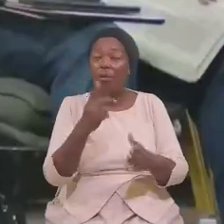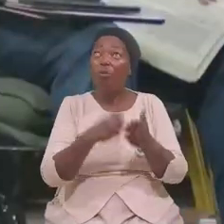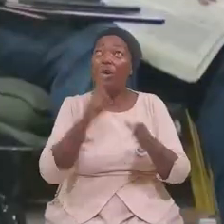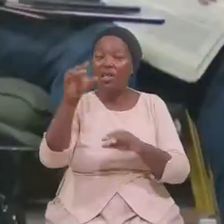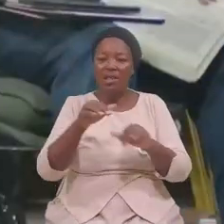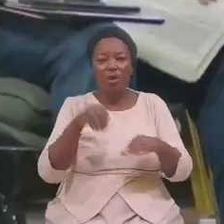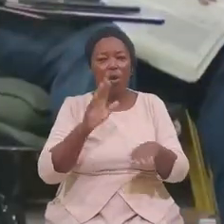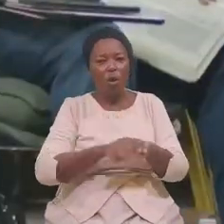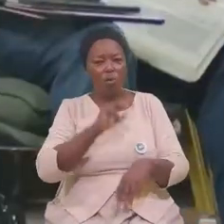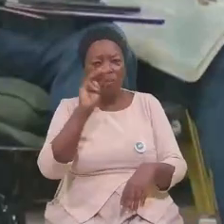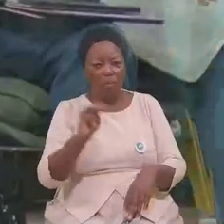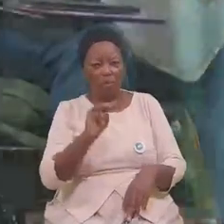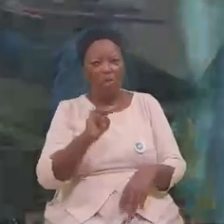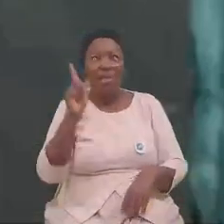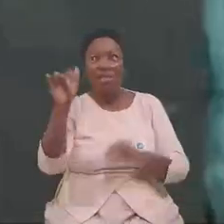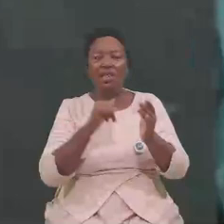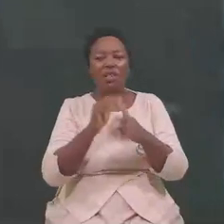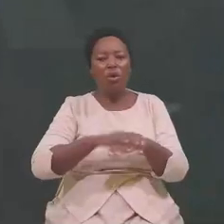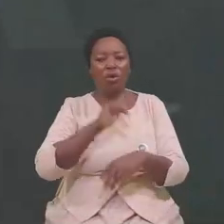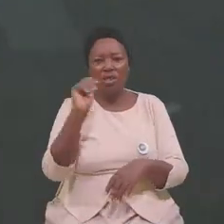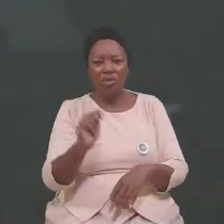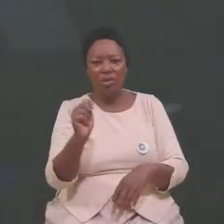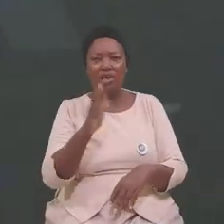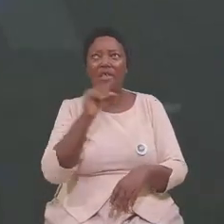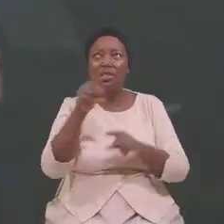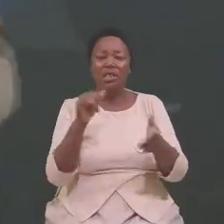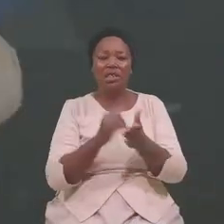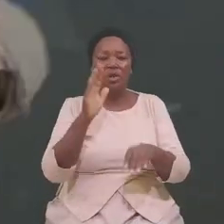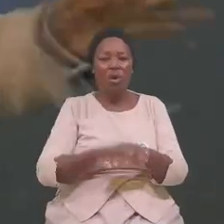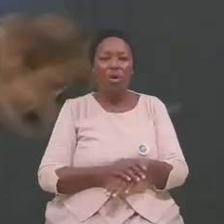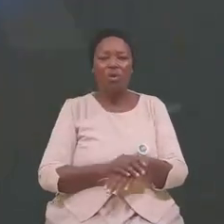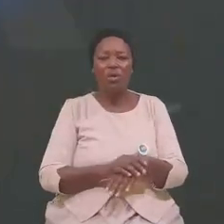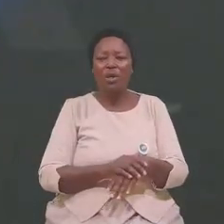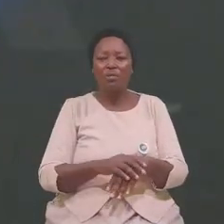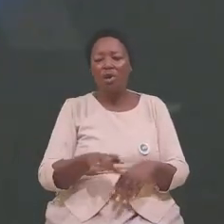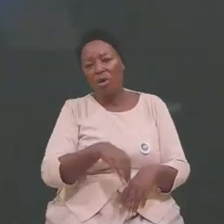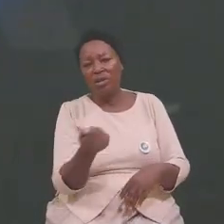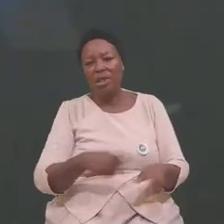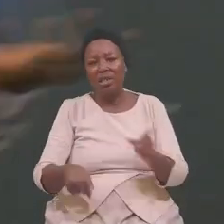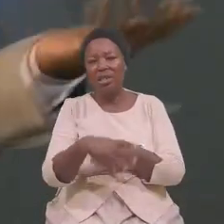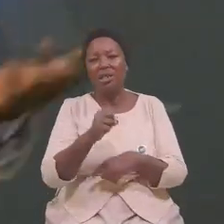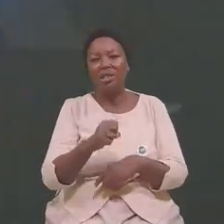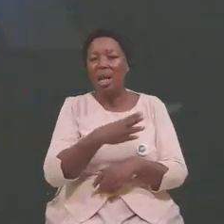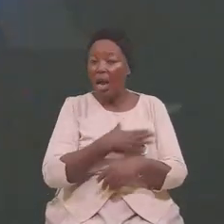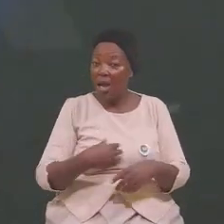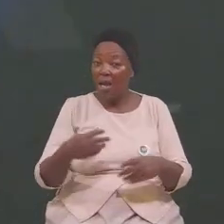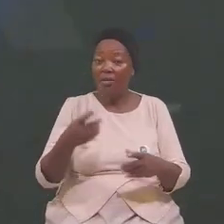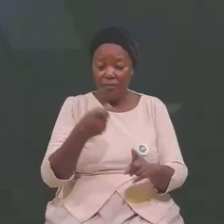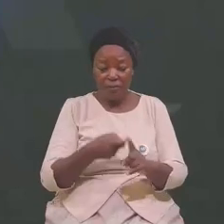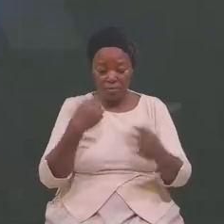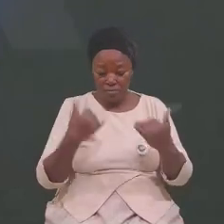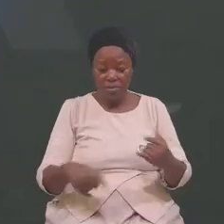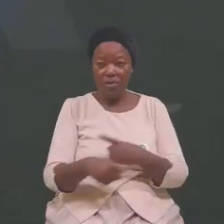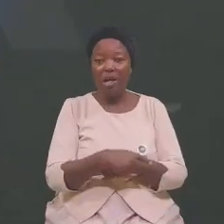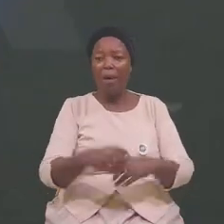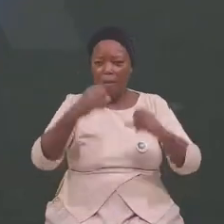lundi, il l'a fait mardi, il l'a fait les autres jours, et à partir d'aujourd'hui,